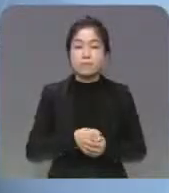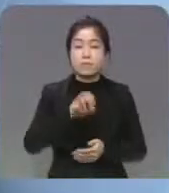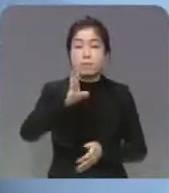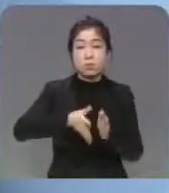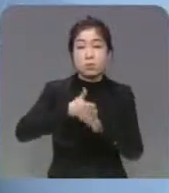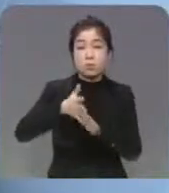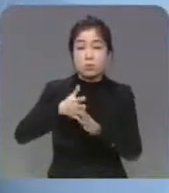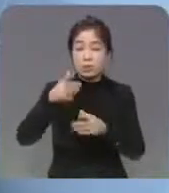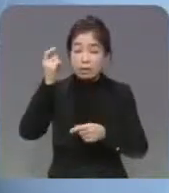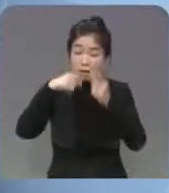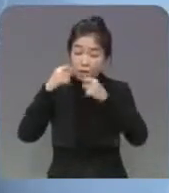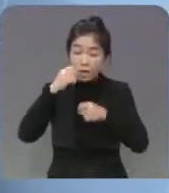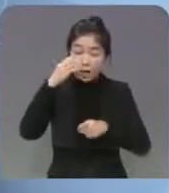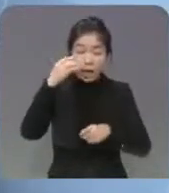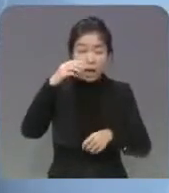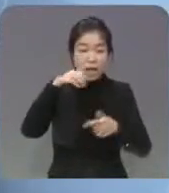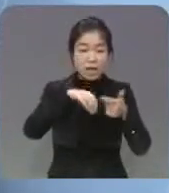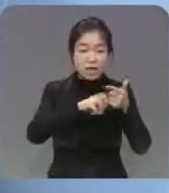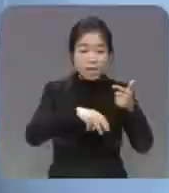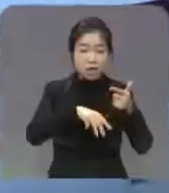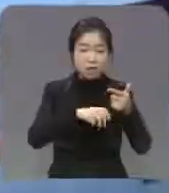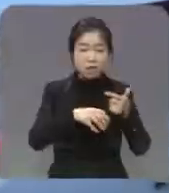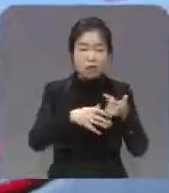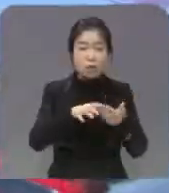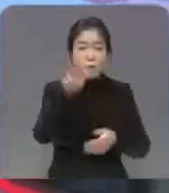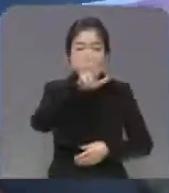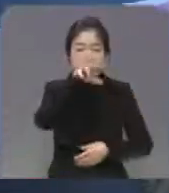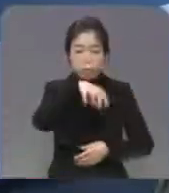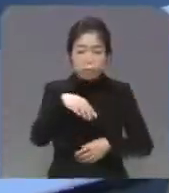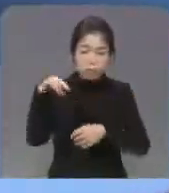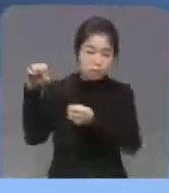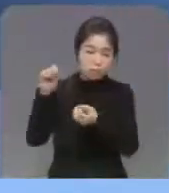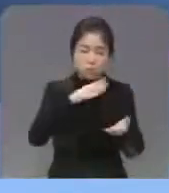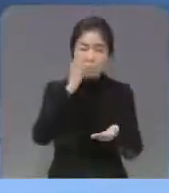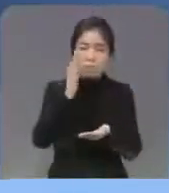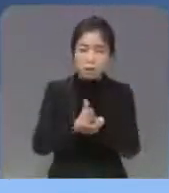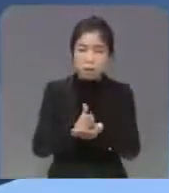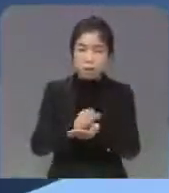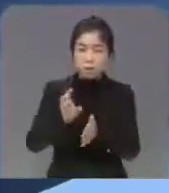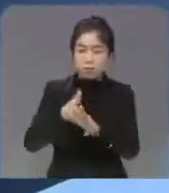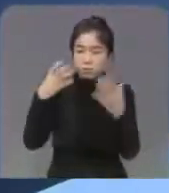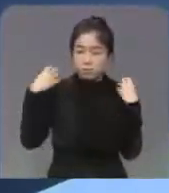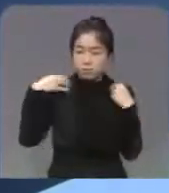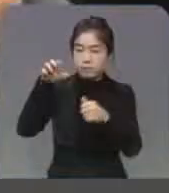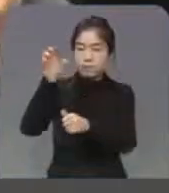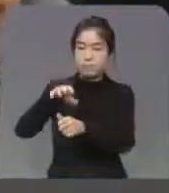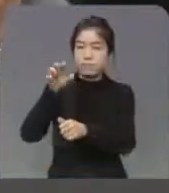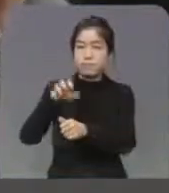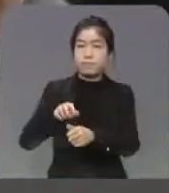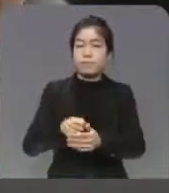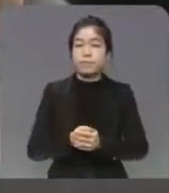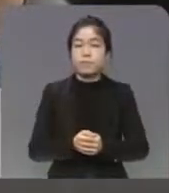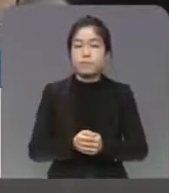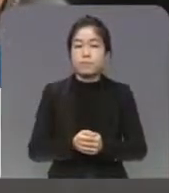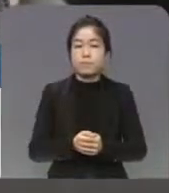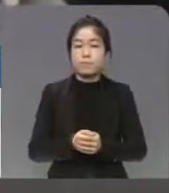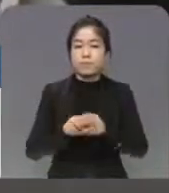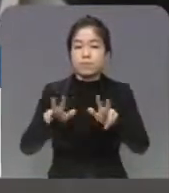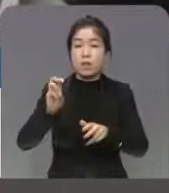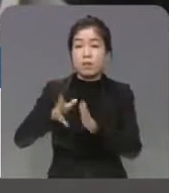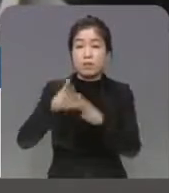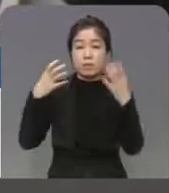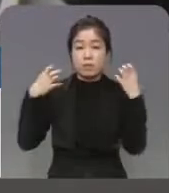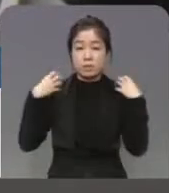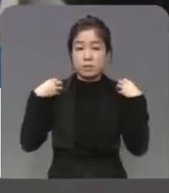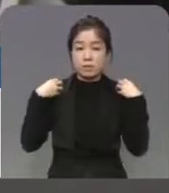광주시 쓰레기를 나주 열병합발전소 원료로 보내서는 안 된다며 광주시를 규탄했습니다. 현재